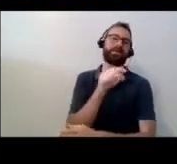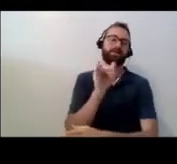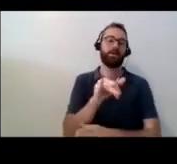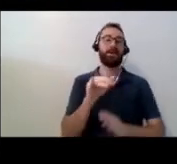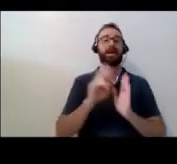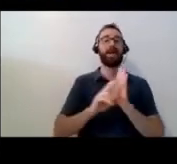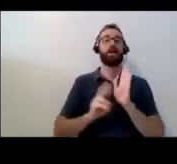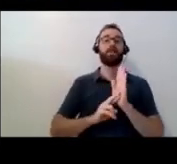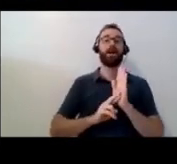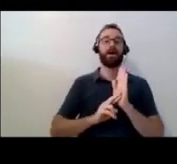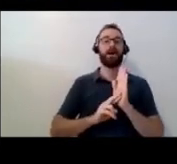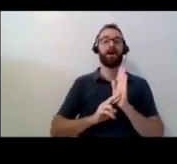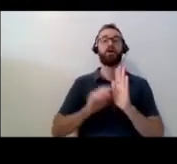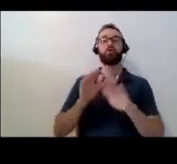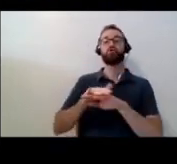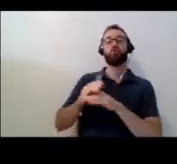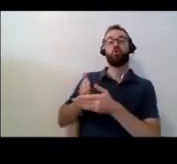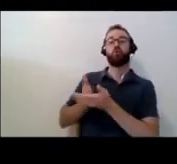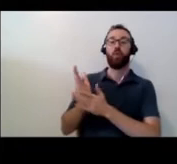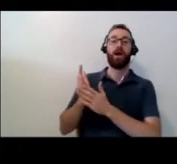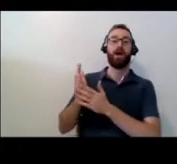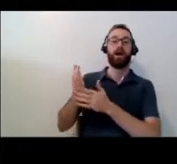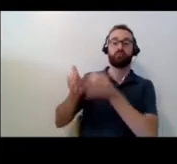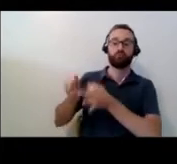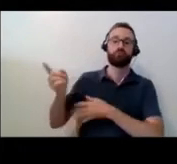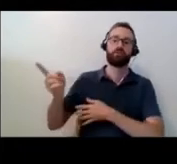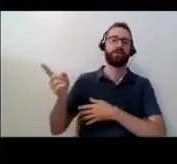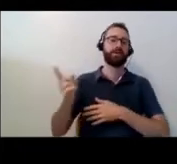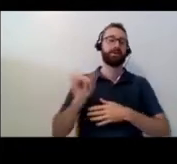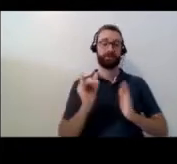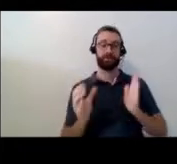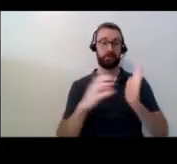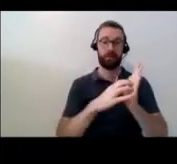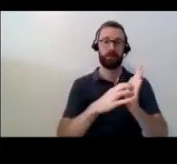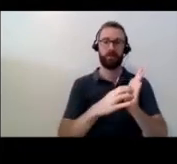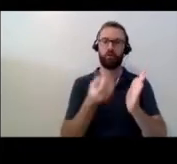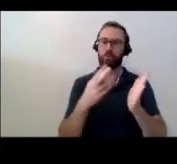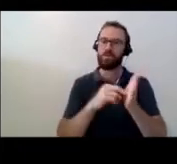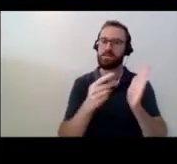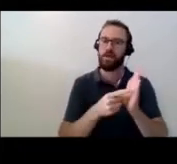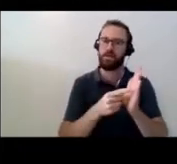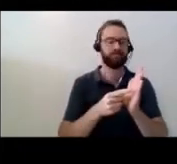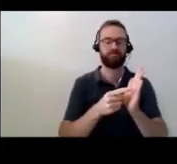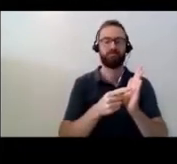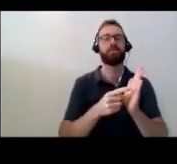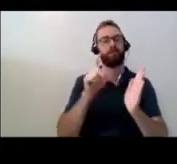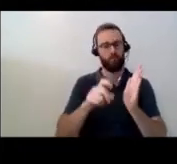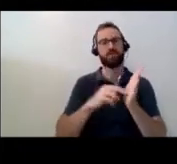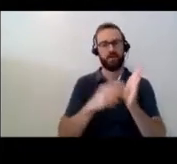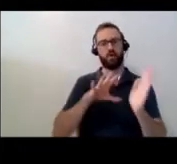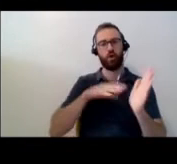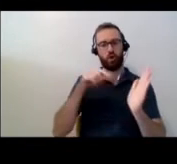permettent pas d'avoir une disposition qui n'a pas d'effet juridique. Donc, à ce moment-là, il me semble que